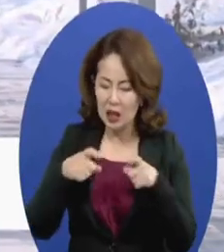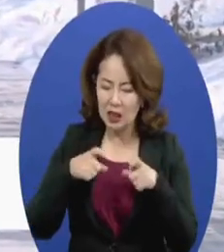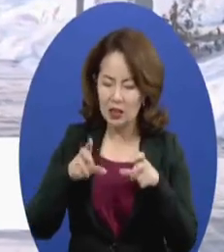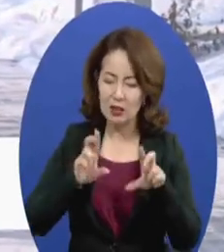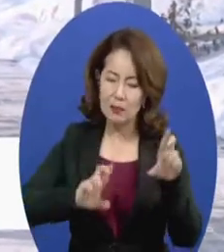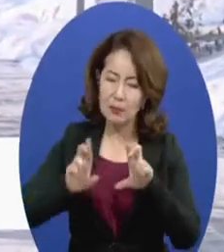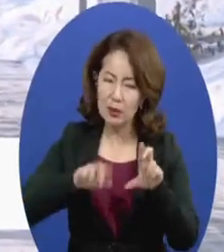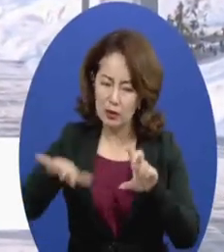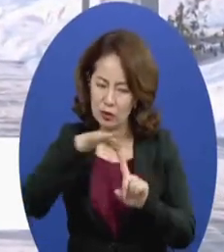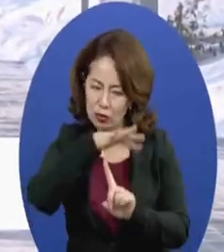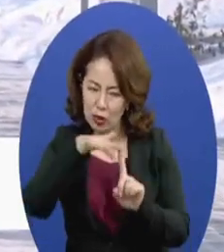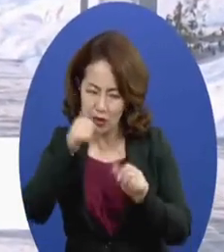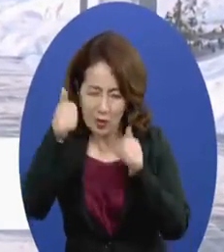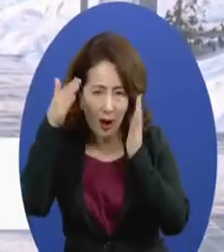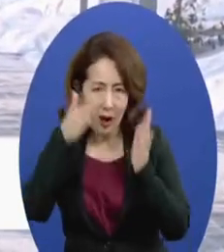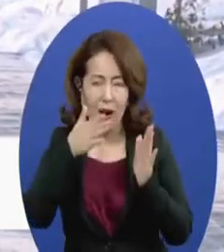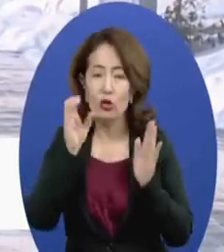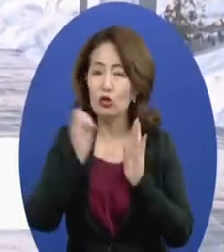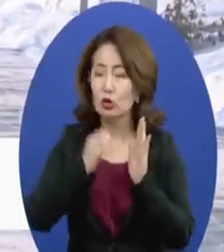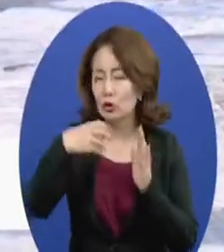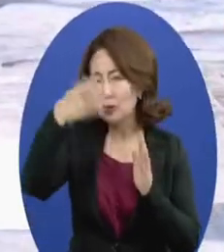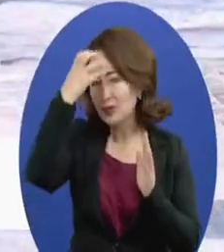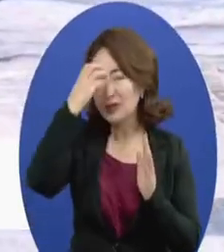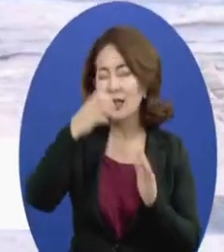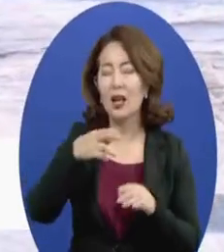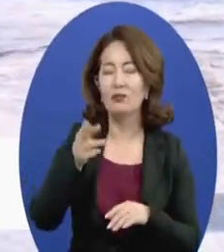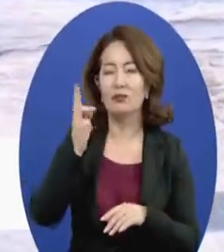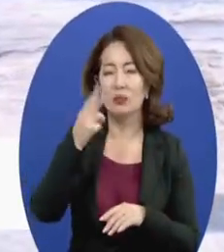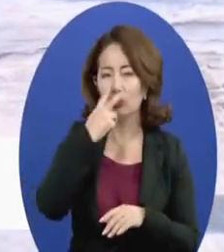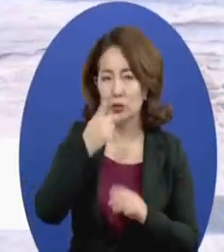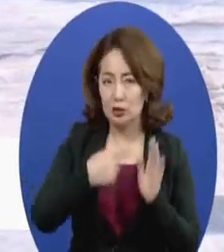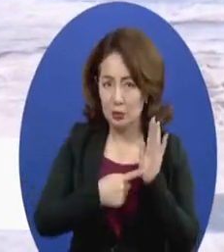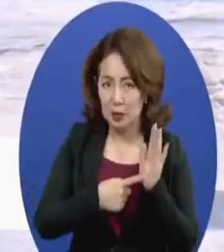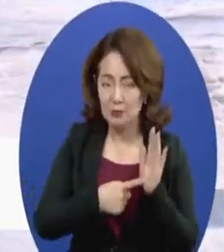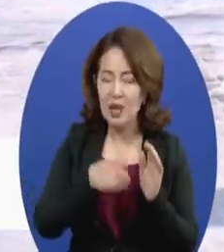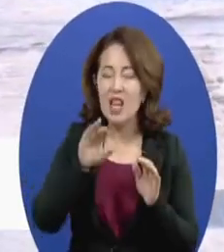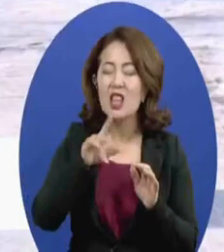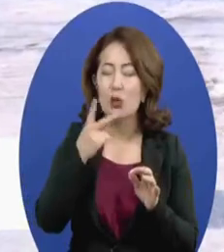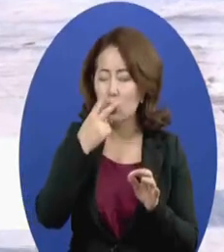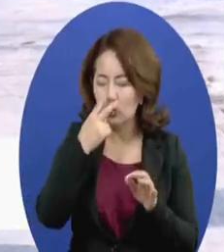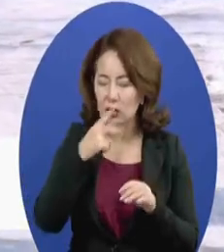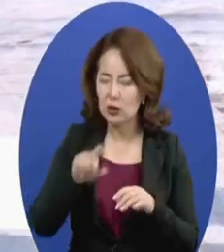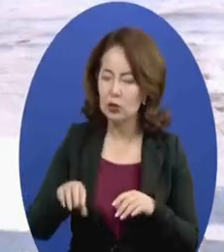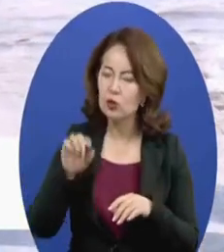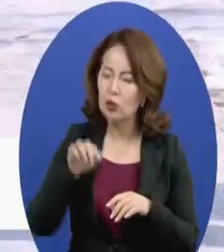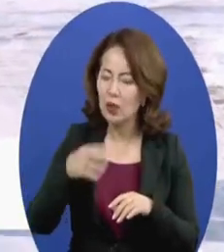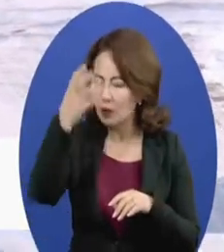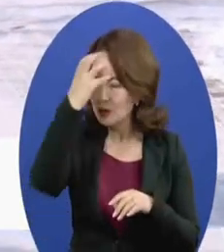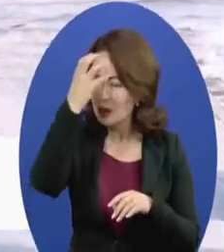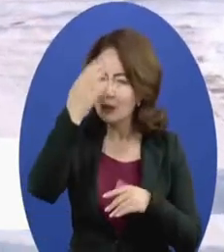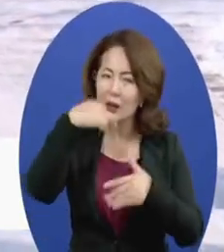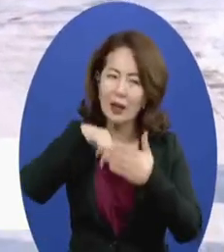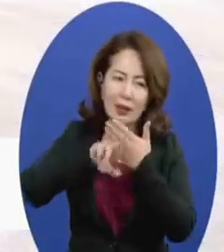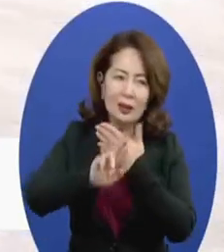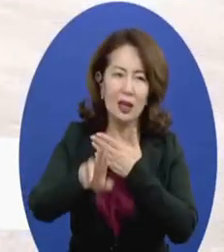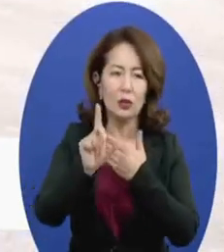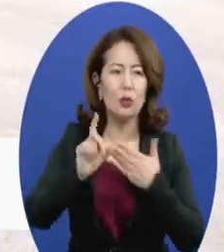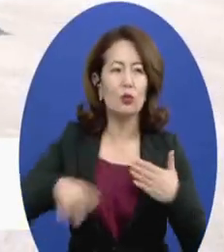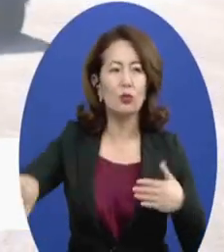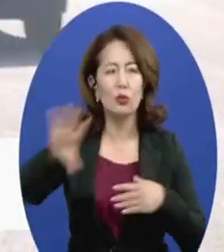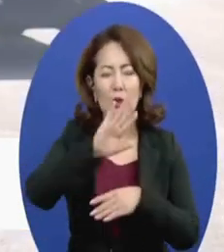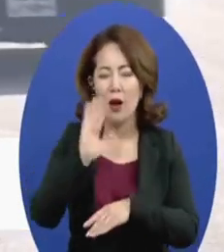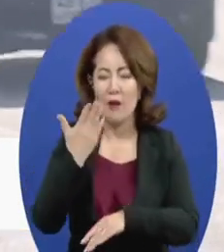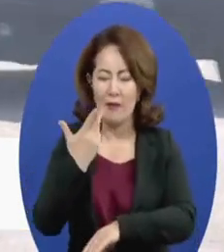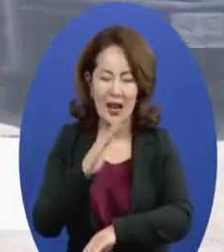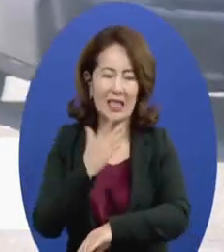ёстой гэж засгийн газрын тэргүүн үзэж байна. За ерөнхий сайдын тайлбарлаж байгаагаар бол засгийн газар цаашид хүн амыг вакцинжуулах